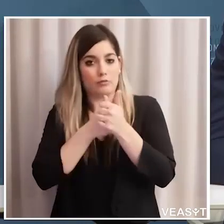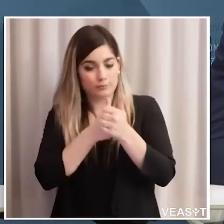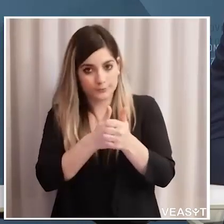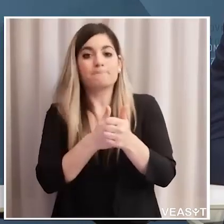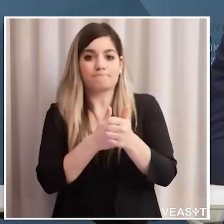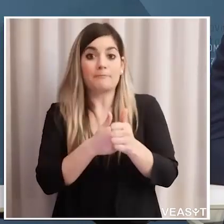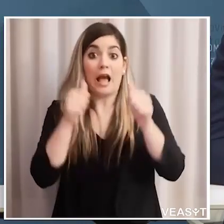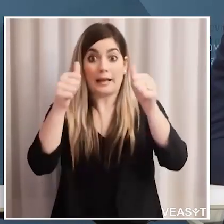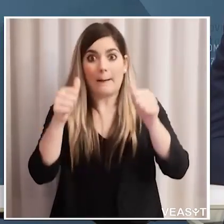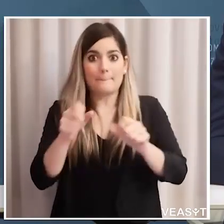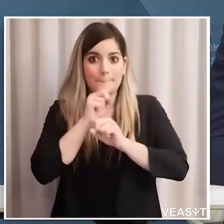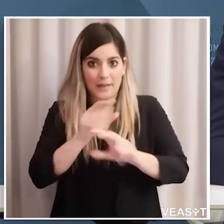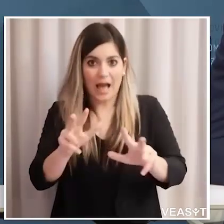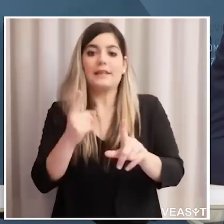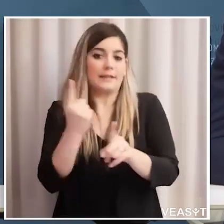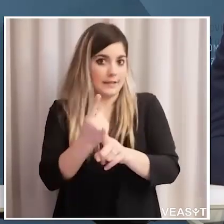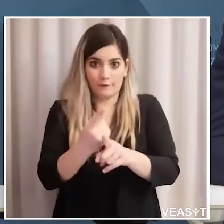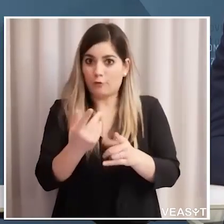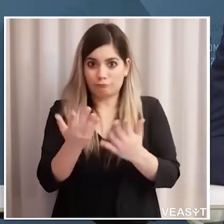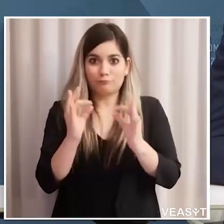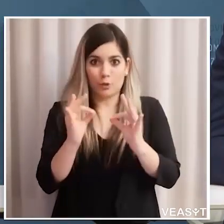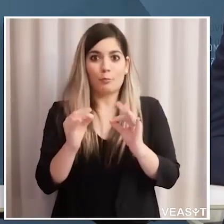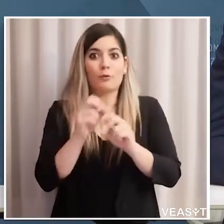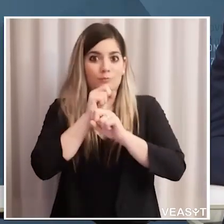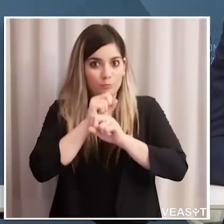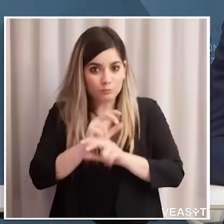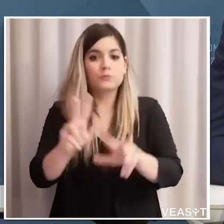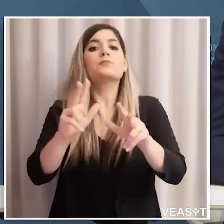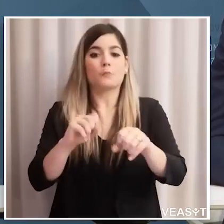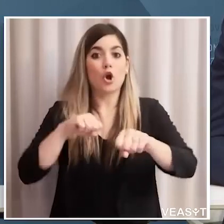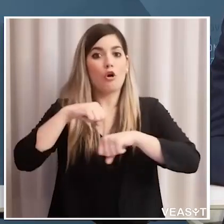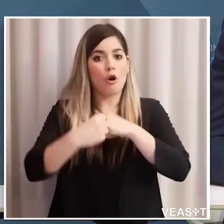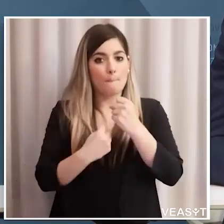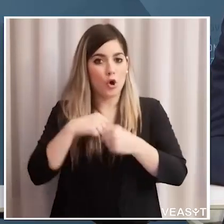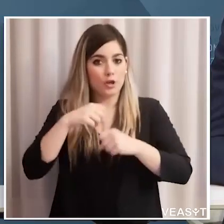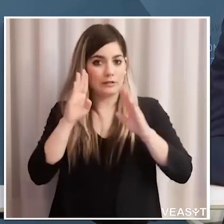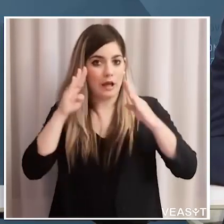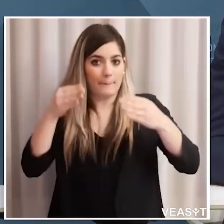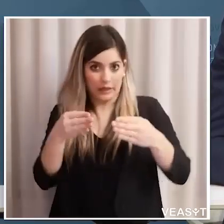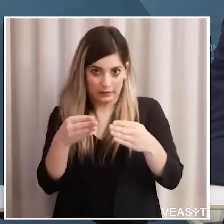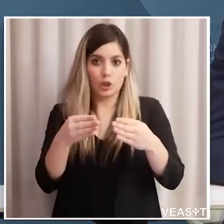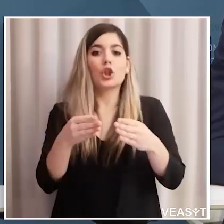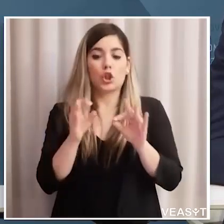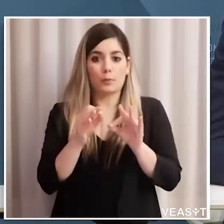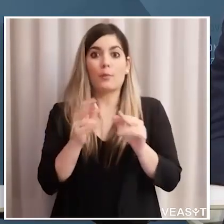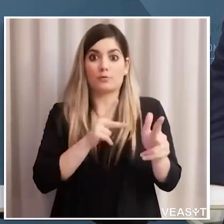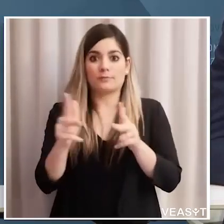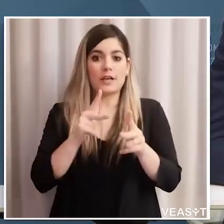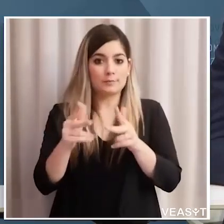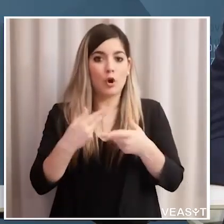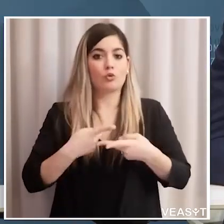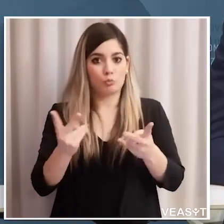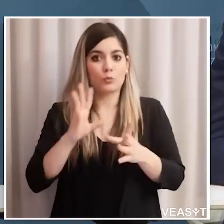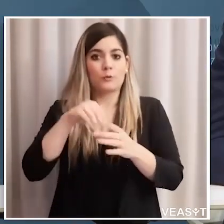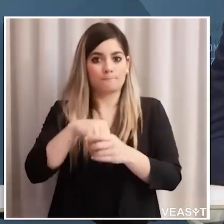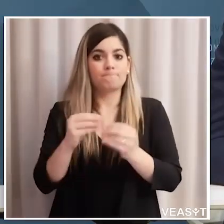una campagna molto dettagliata su come ci si comporta meglio sui mezzi